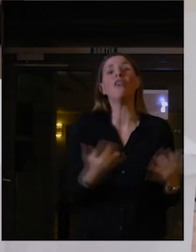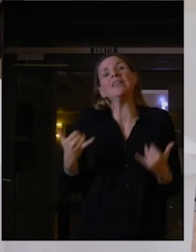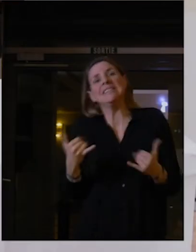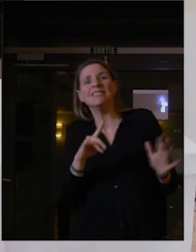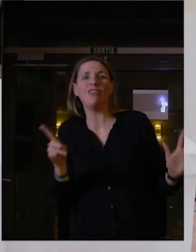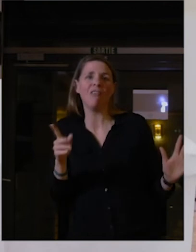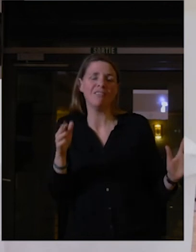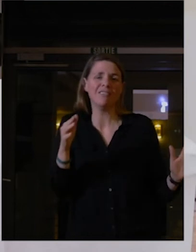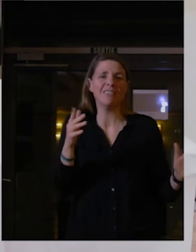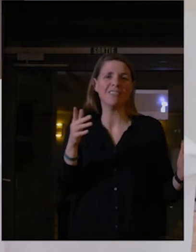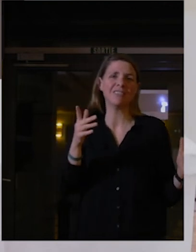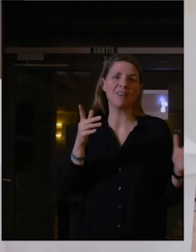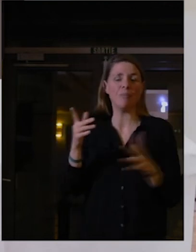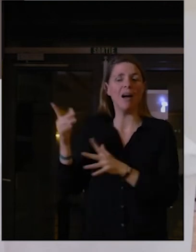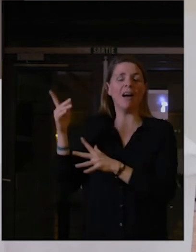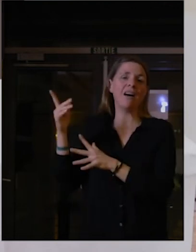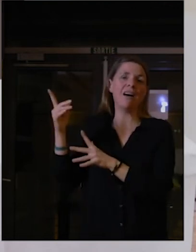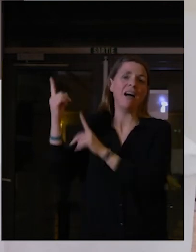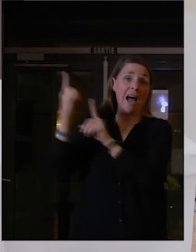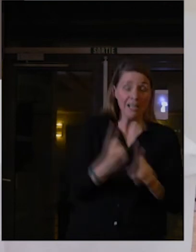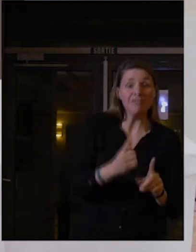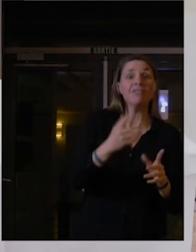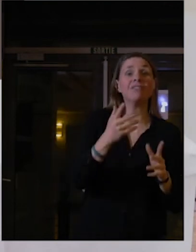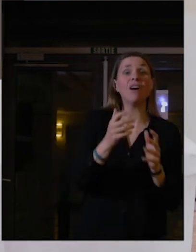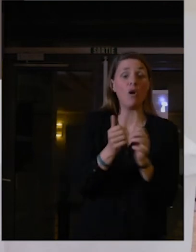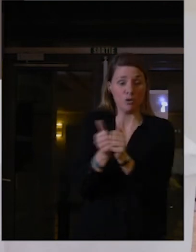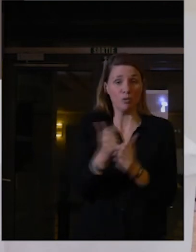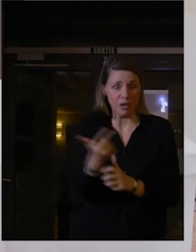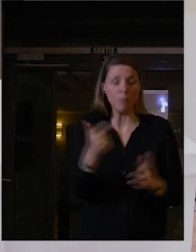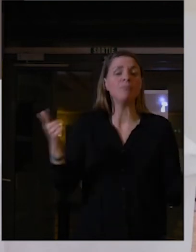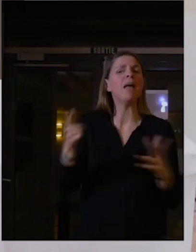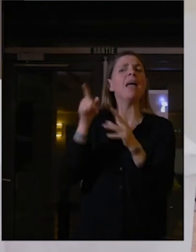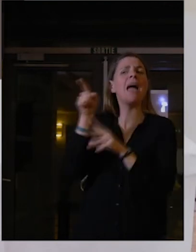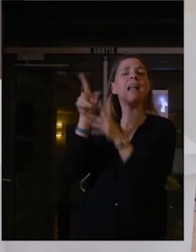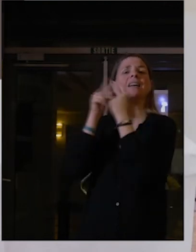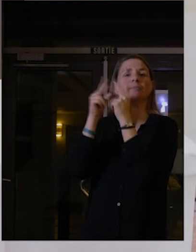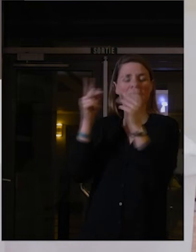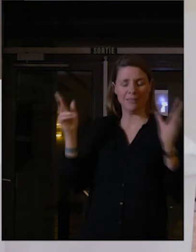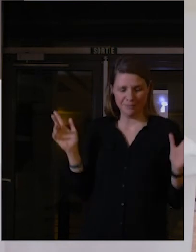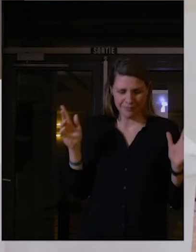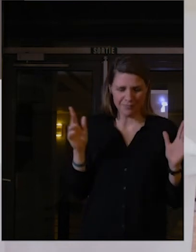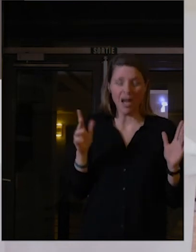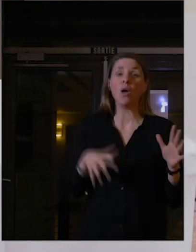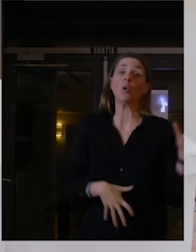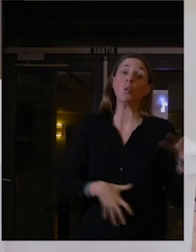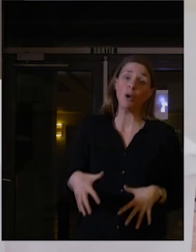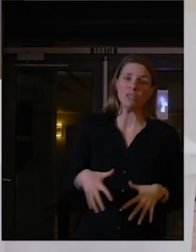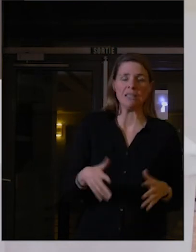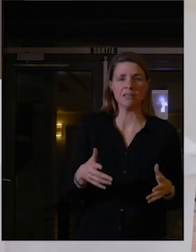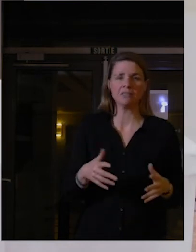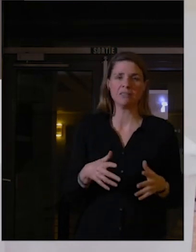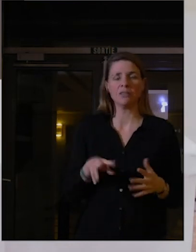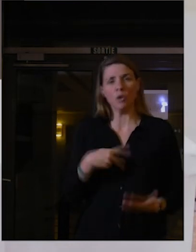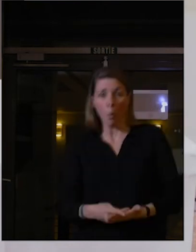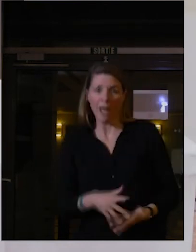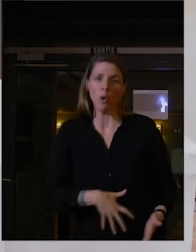elle est arrivée avec elle, mais elle m'a raconté que quand elle a été tombée enceinte, et est un très très